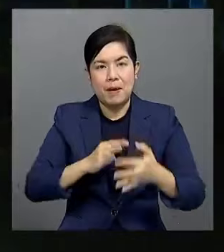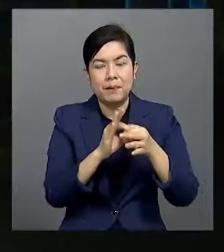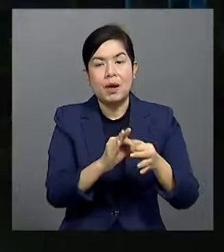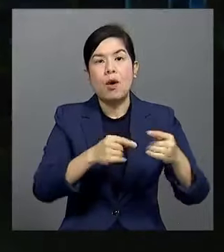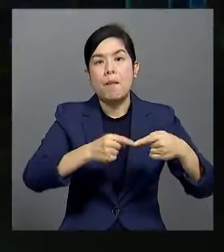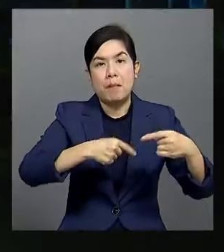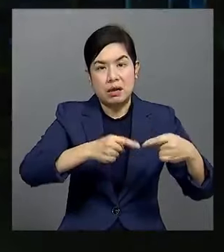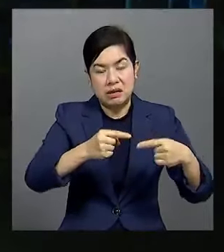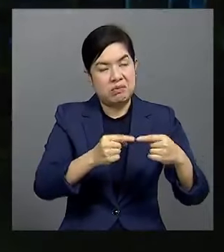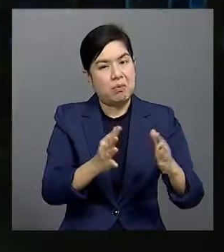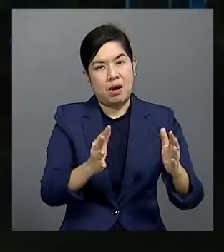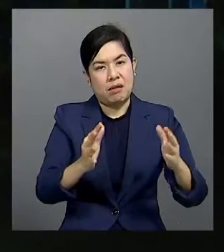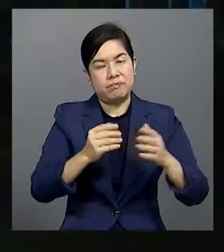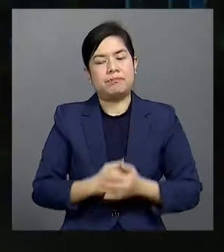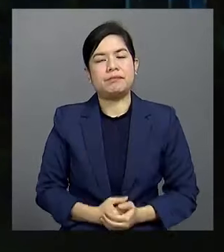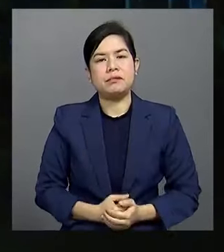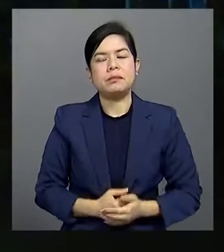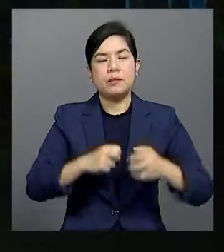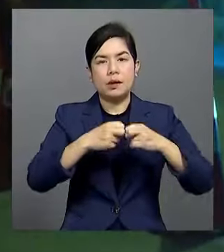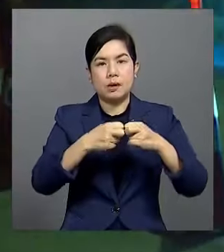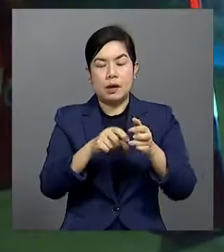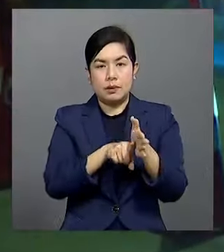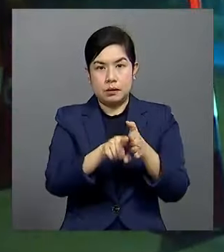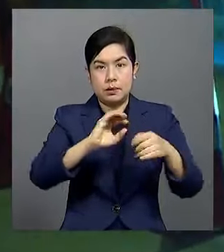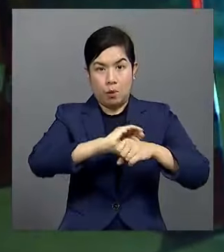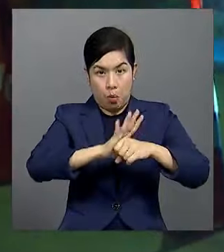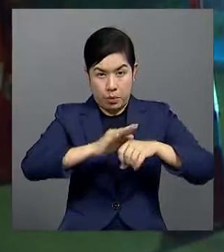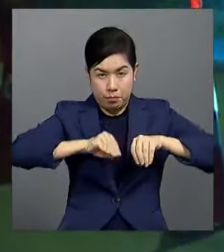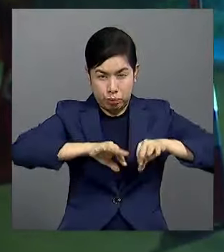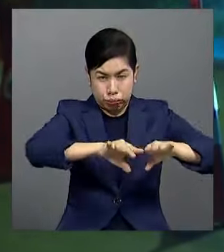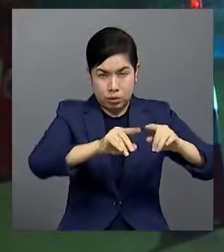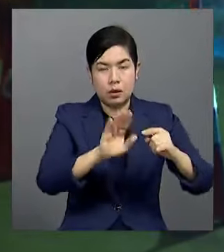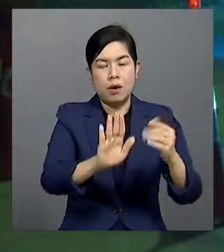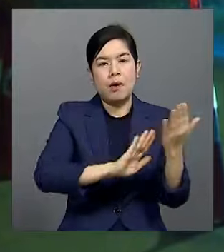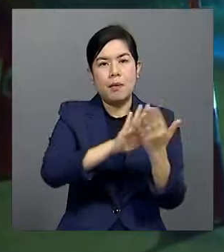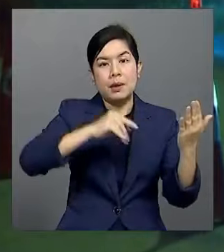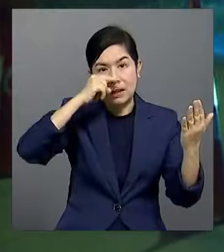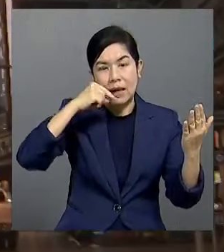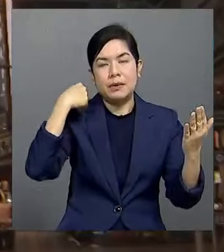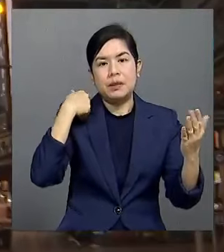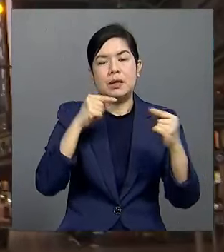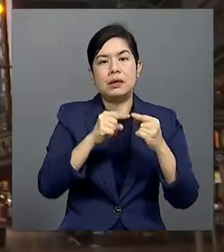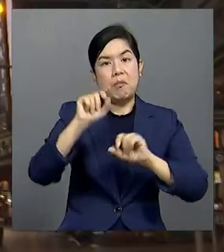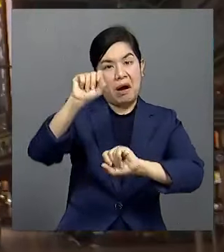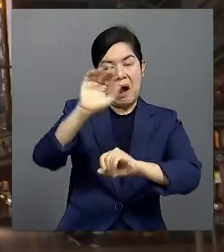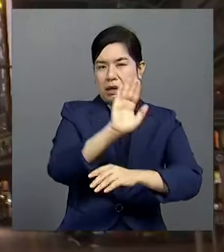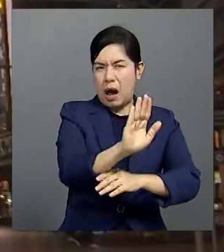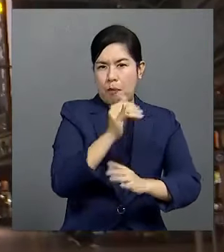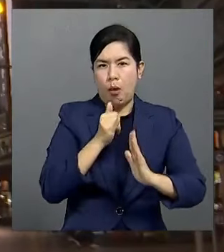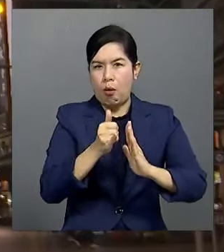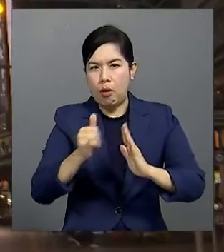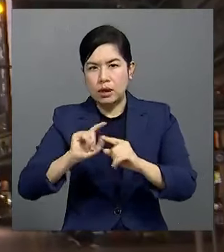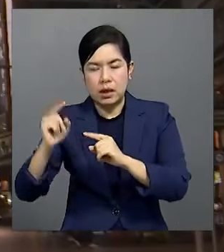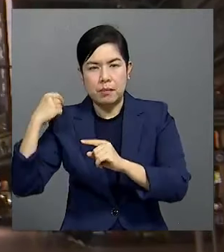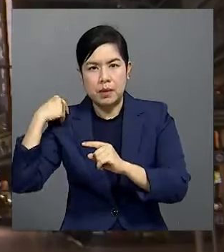ในช่วงที่มีการระบาดของโควิด-19 ในไทยมีการประกาศเคอร์ฟิวทำให้ปริมาณขยะโดยรวมลดล